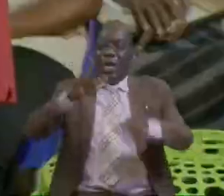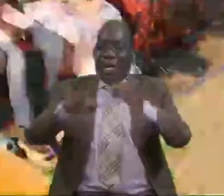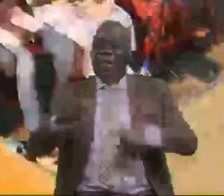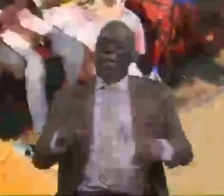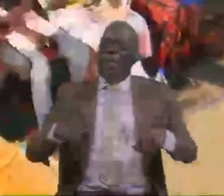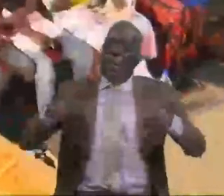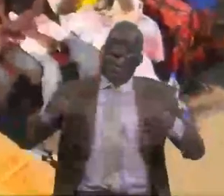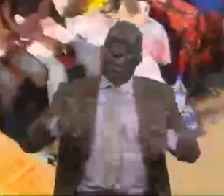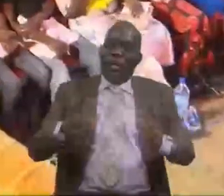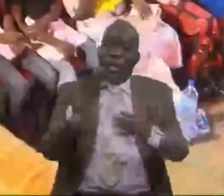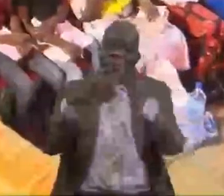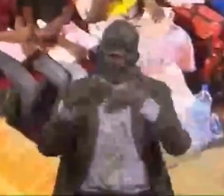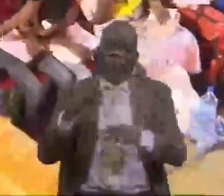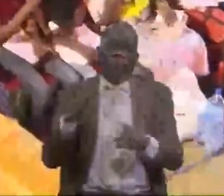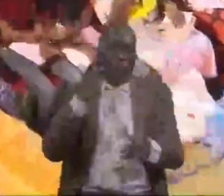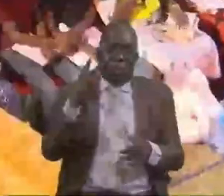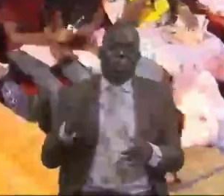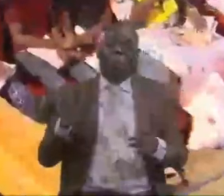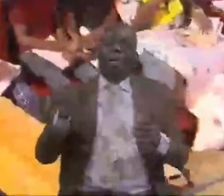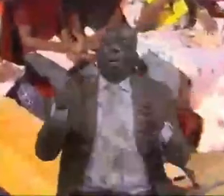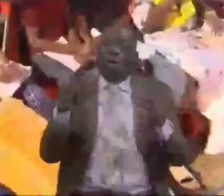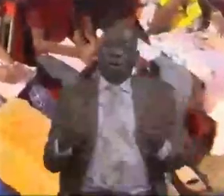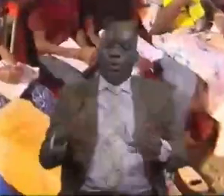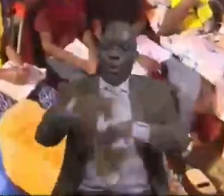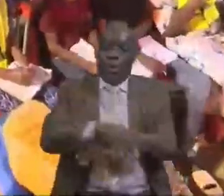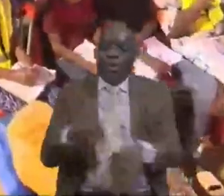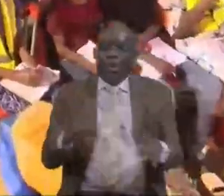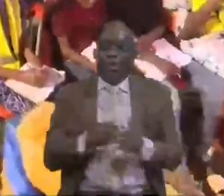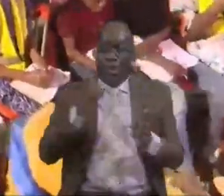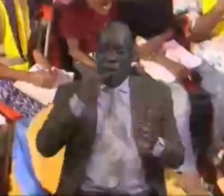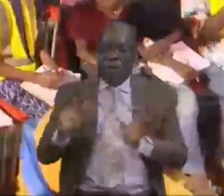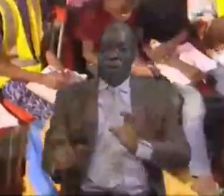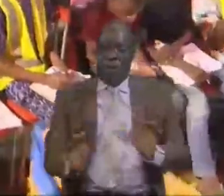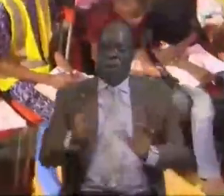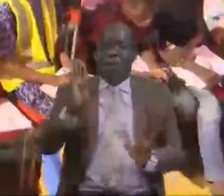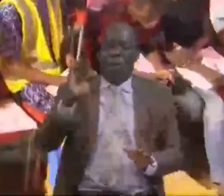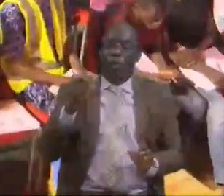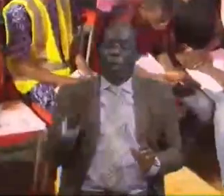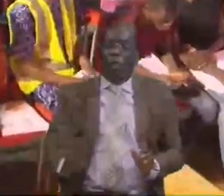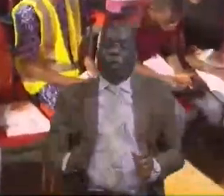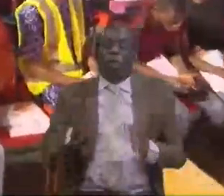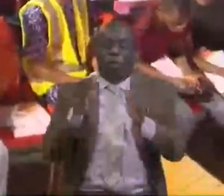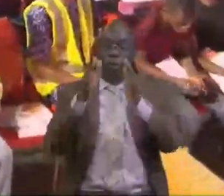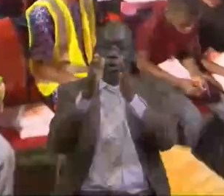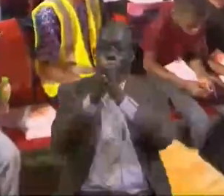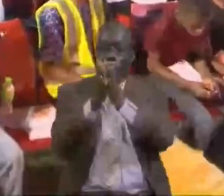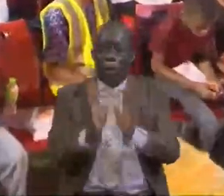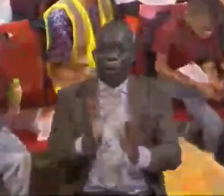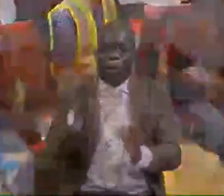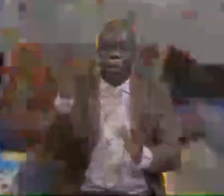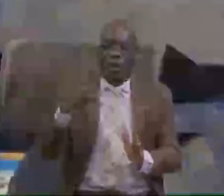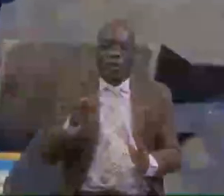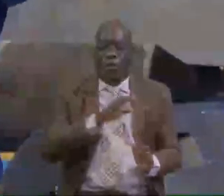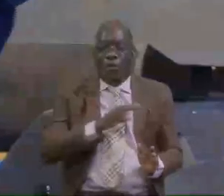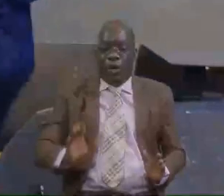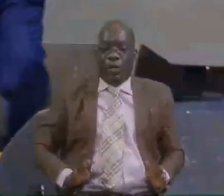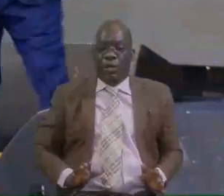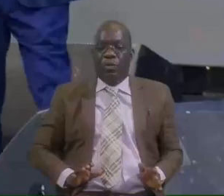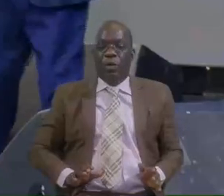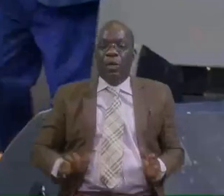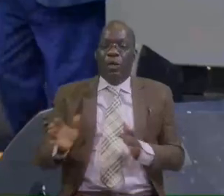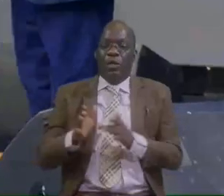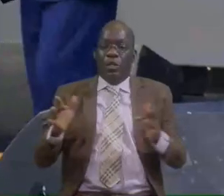t'entendent. Ce soir, c'est fait par l'intercession de Christ